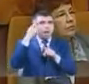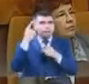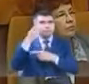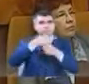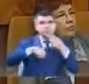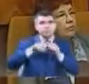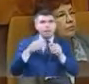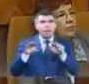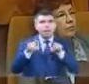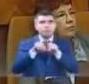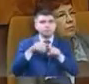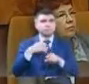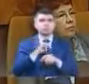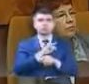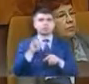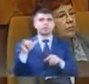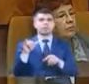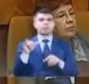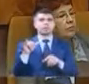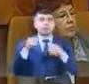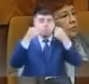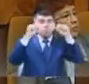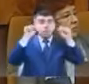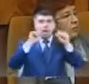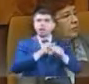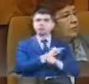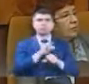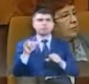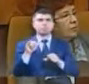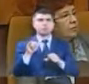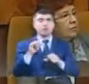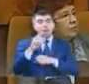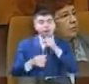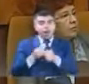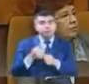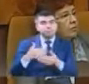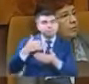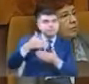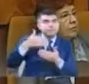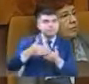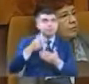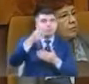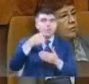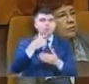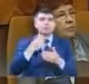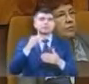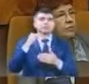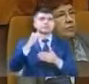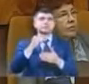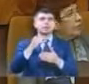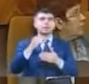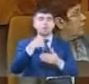هذه الاحتجاجات هي نفسها الاحتجاجات اللي دائما كانت كتبين الهامش ديال الحقوق والحريات في دولة